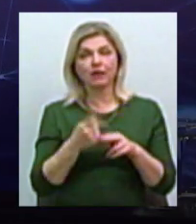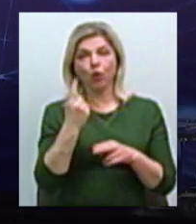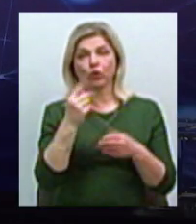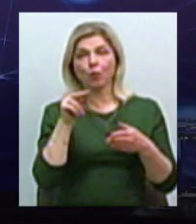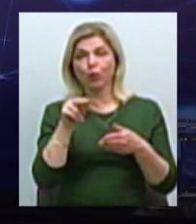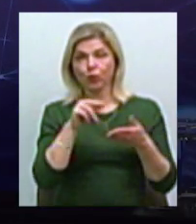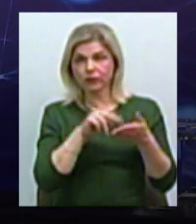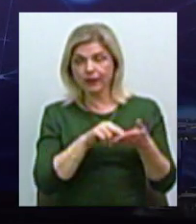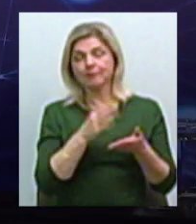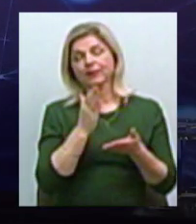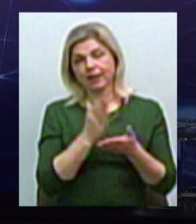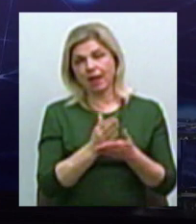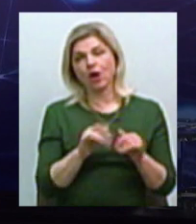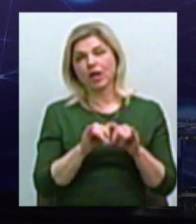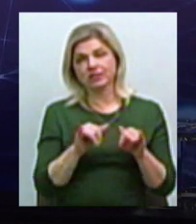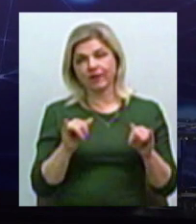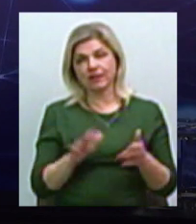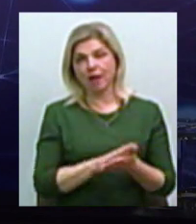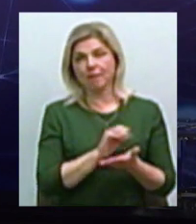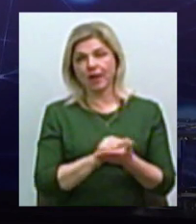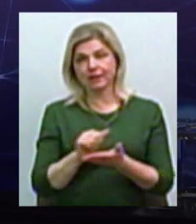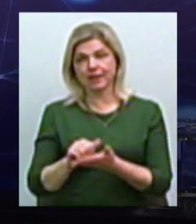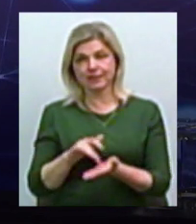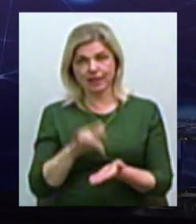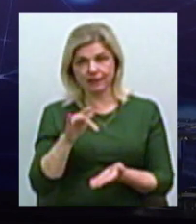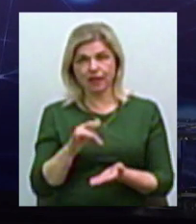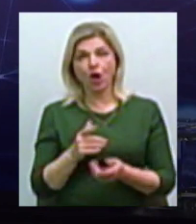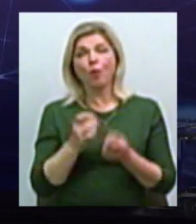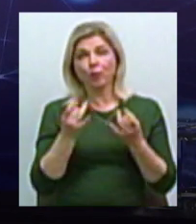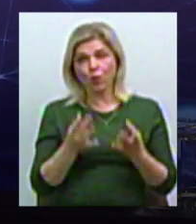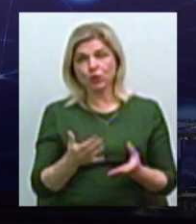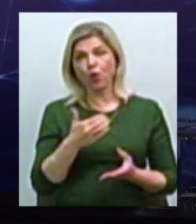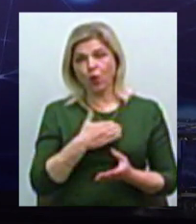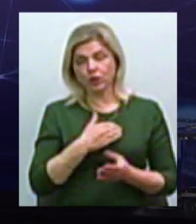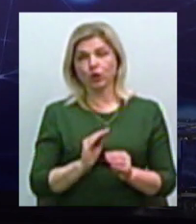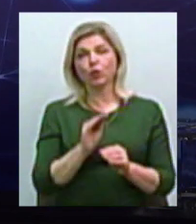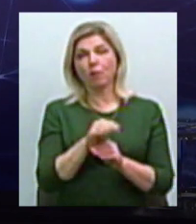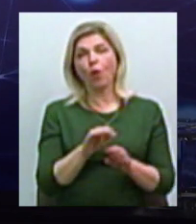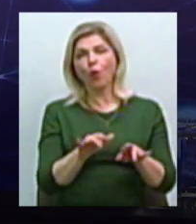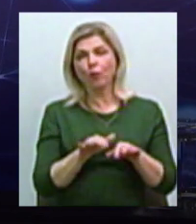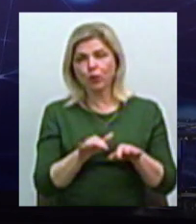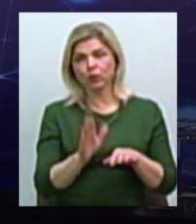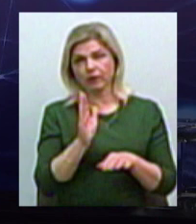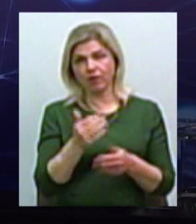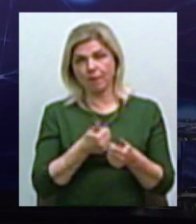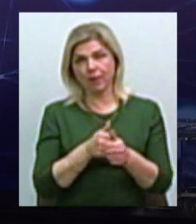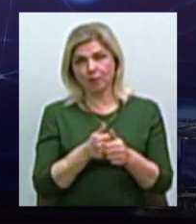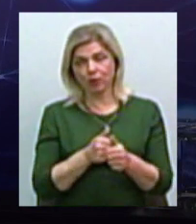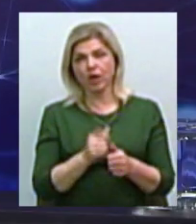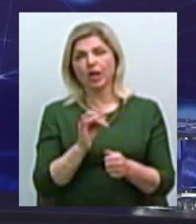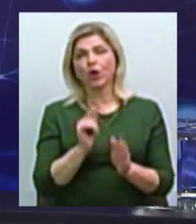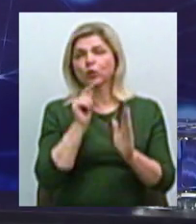Тому на базі шкільних бібліотек ми просто хотіли комп'ютеризувати бібліотеки, зробити доступ до бібліотеки, до